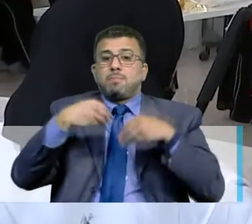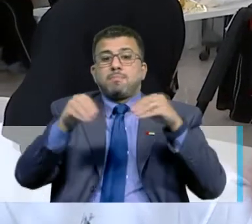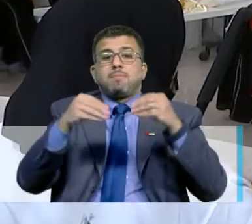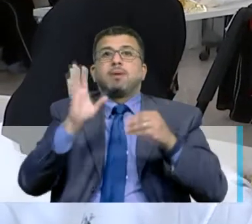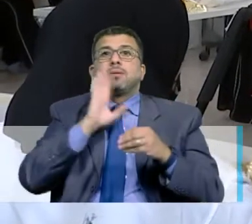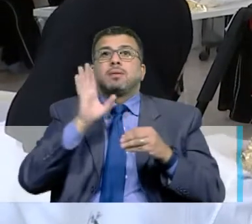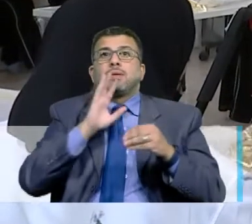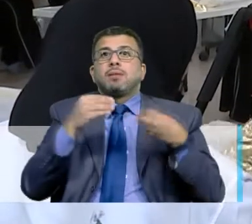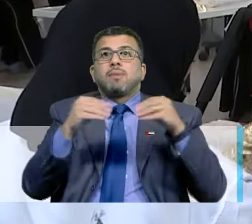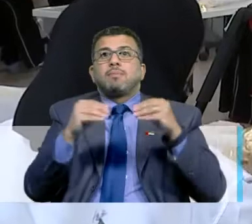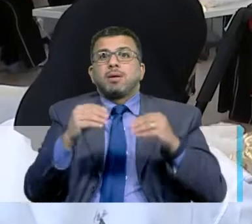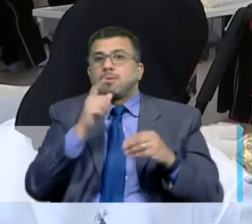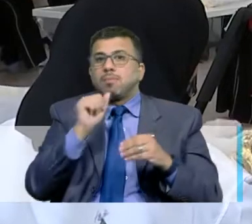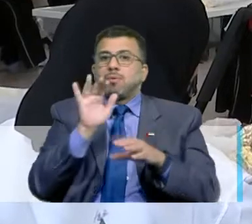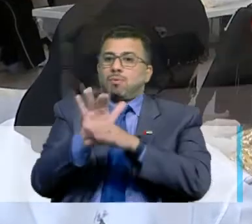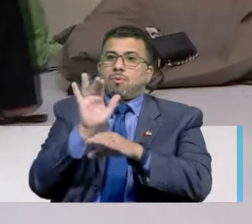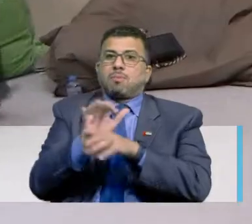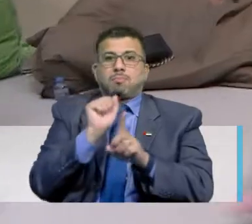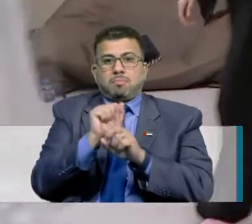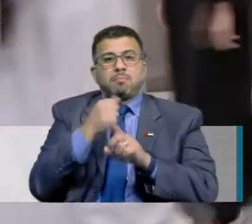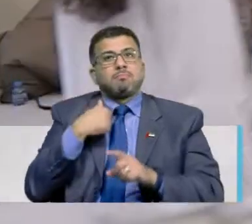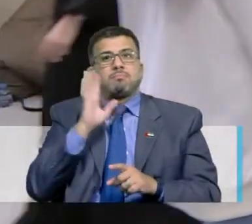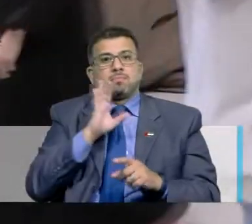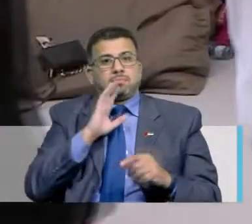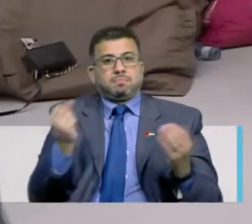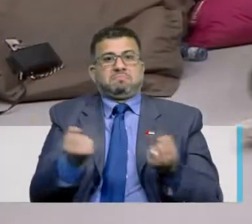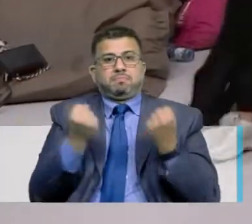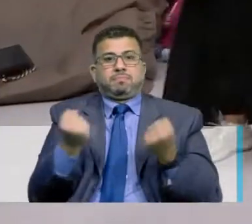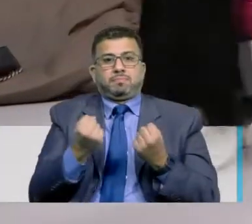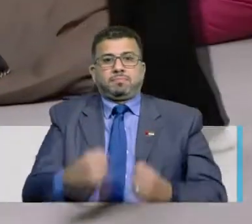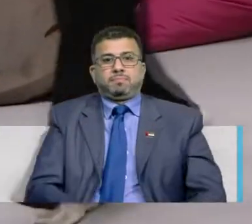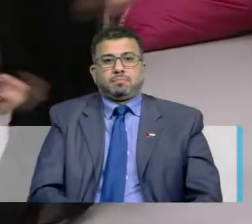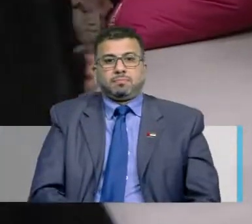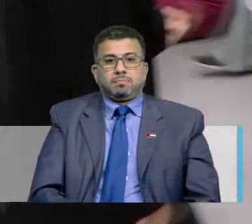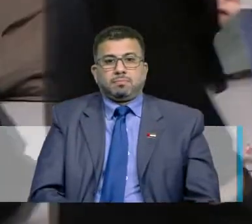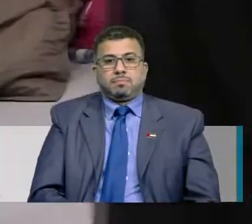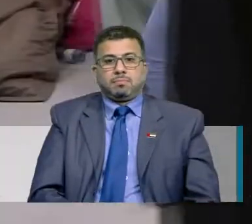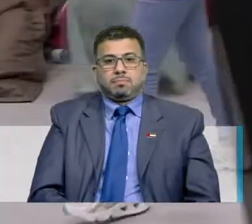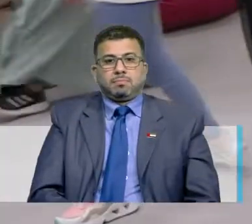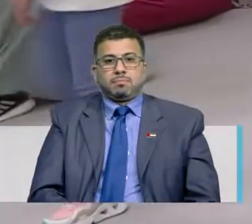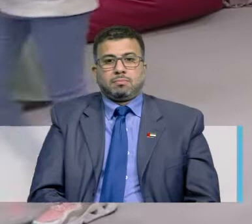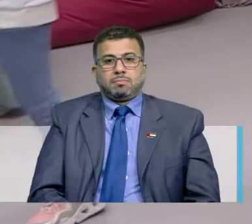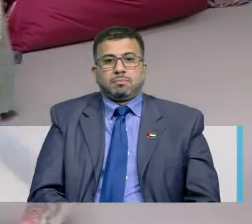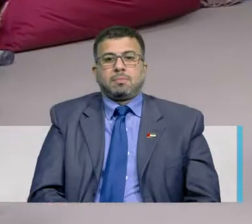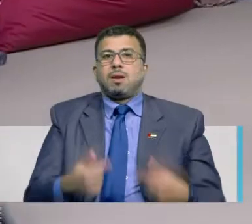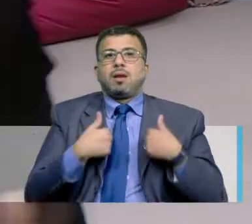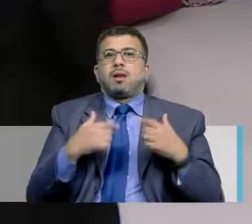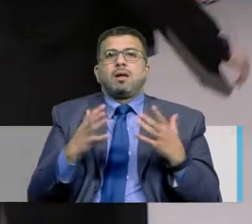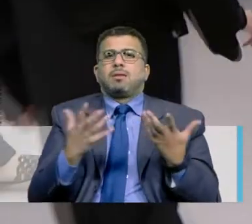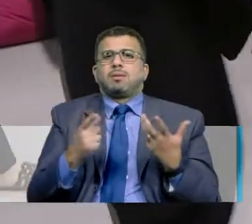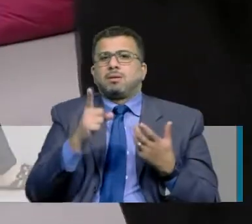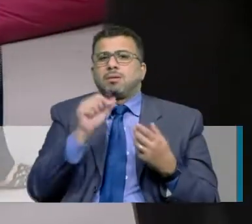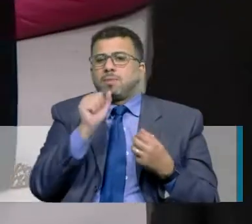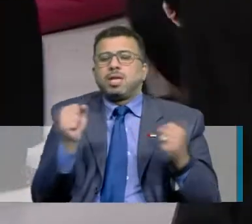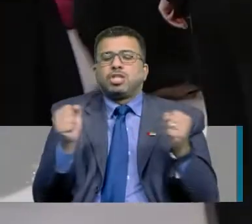واعلم الناس يعني اعطي ورشات في هالموضوع. يكون واضح انا اين اريد ان اذهب. برنامج